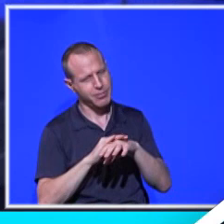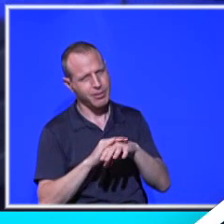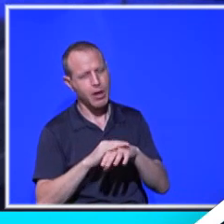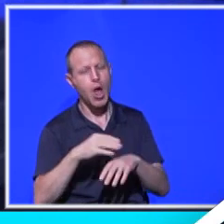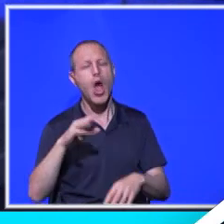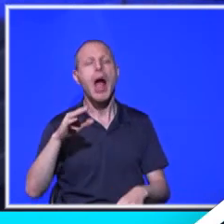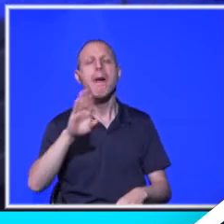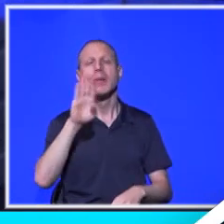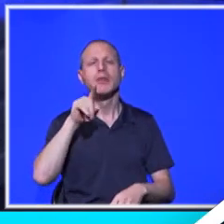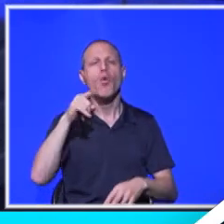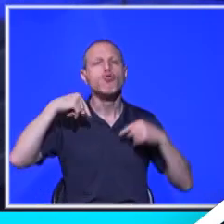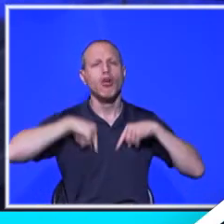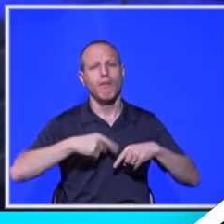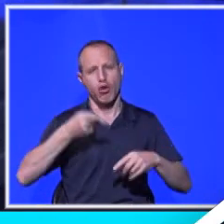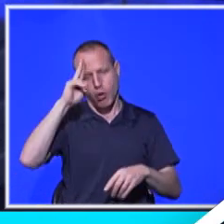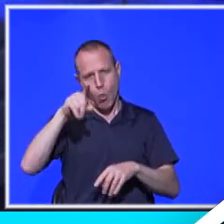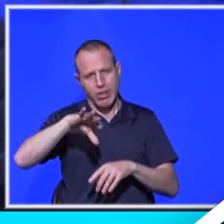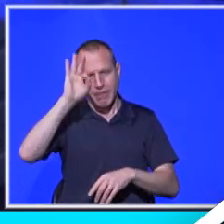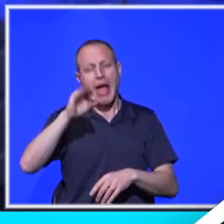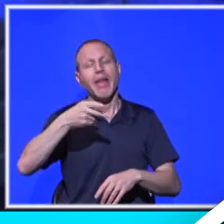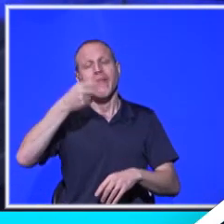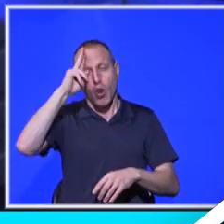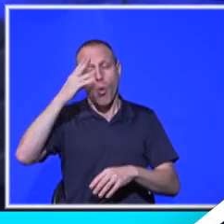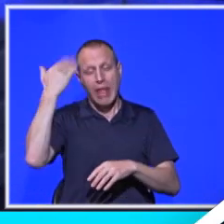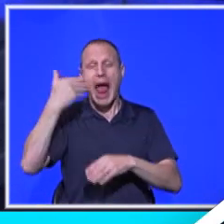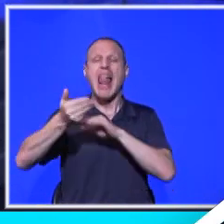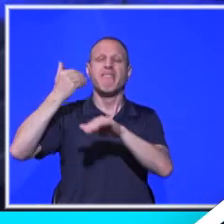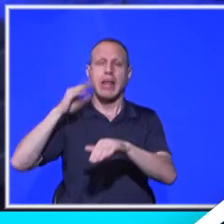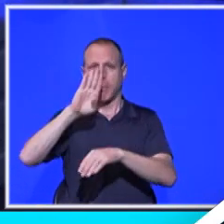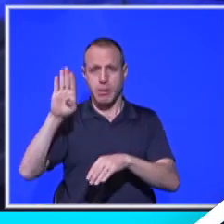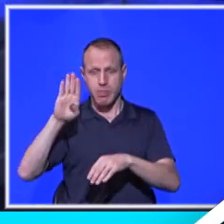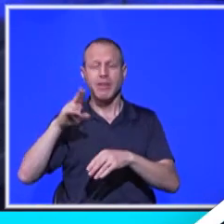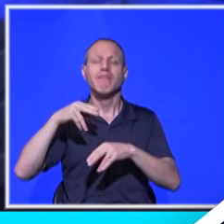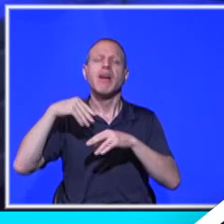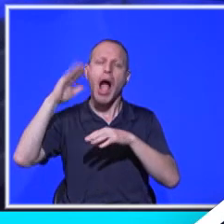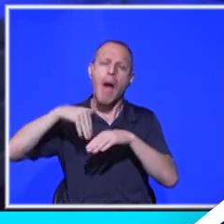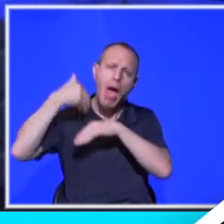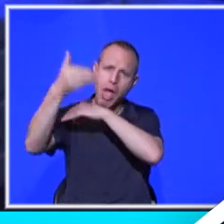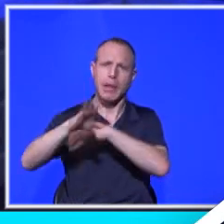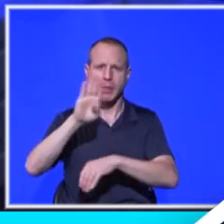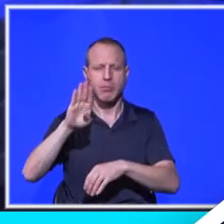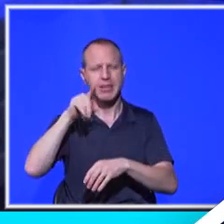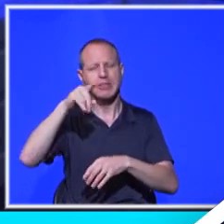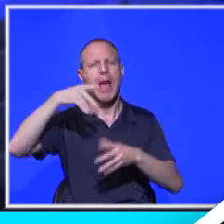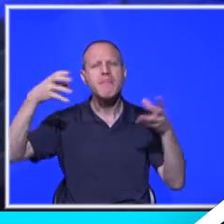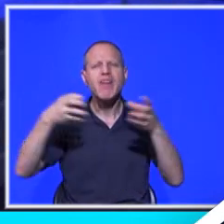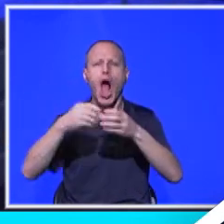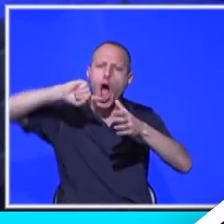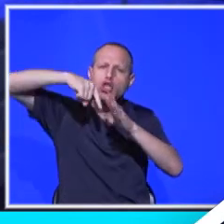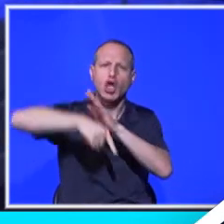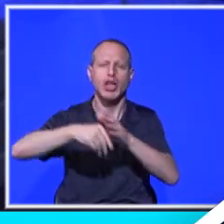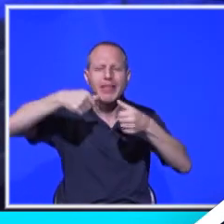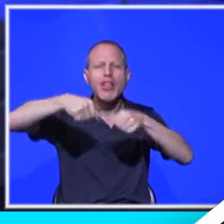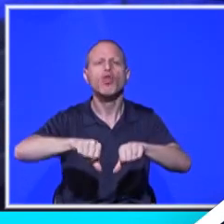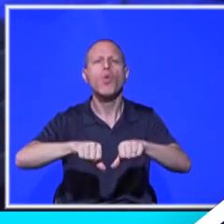הוא יושב ראש הליכוד, הוא נבחר, אבל הליכוד היה לפני נתניהו, ויהיה גם אחרי נתניהו, זאת מפלגה שורשית, שנטועה עמוק בעם. איך